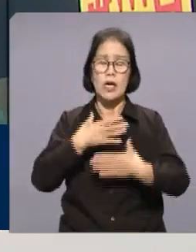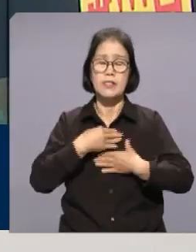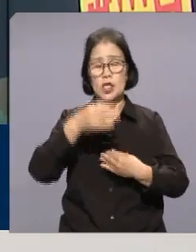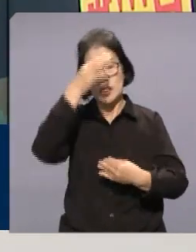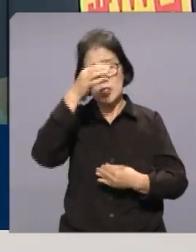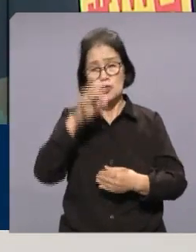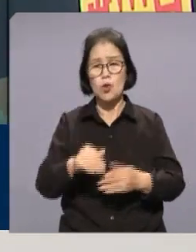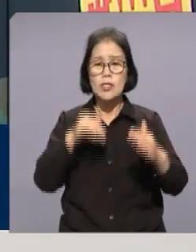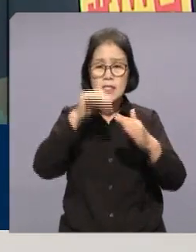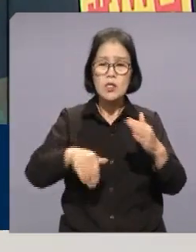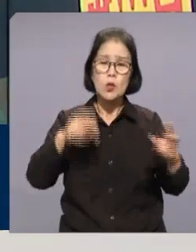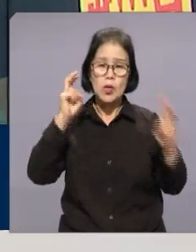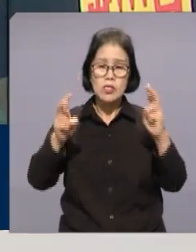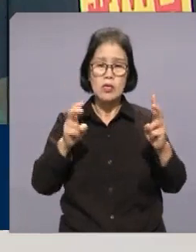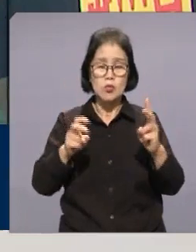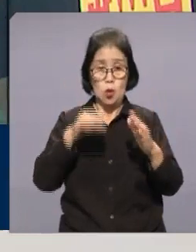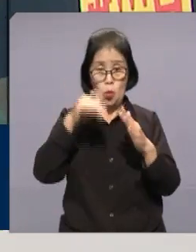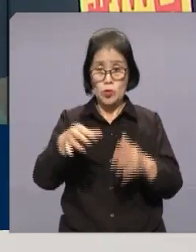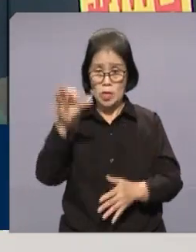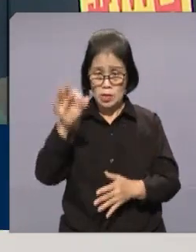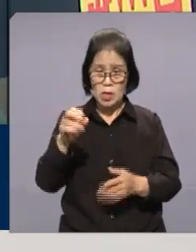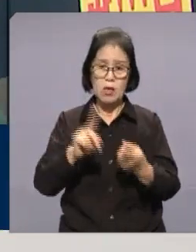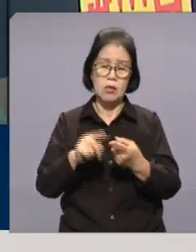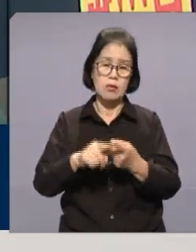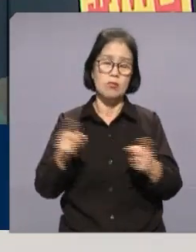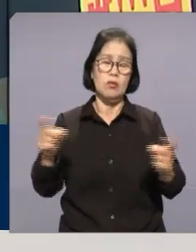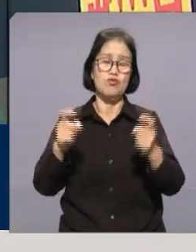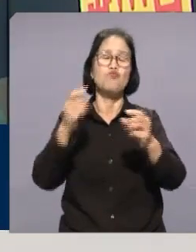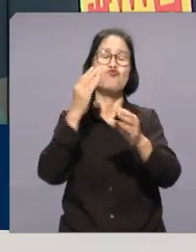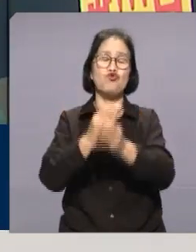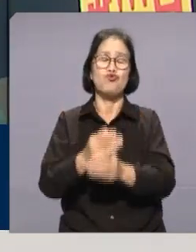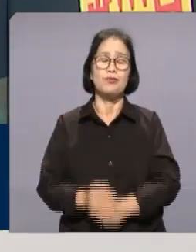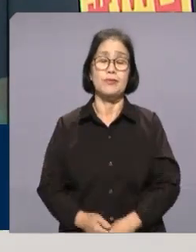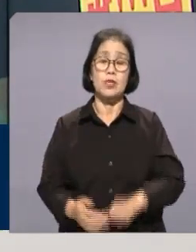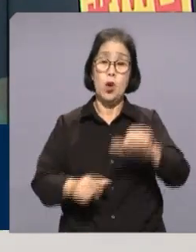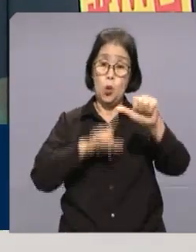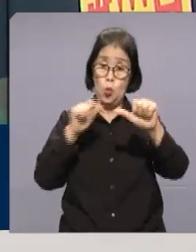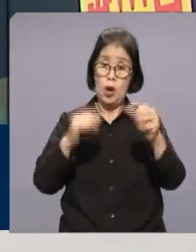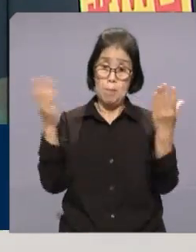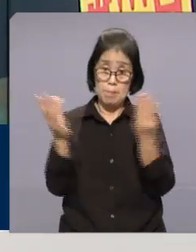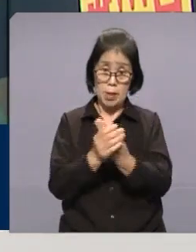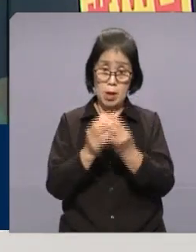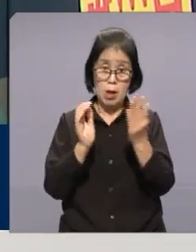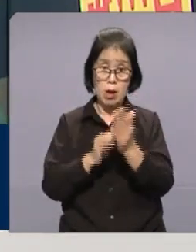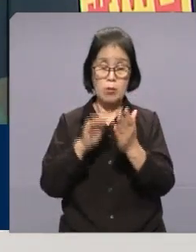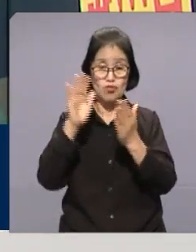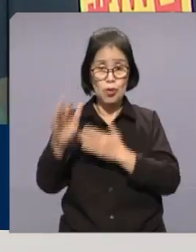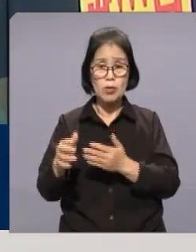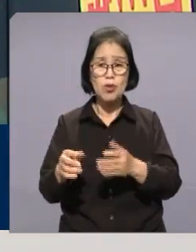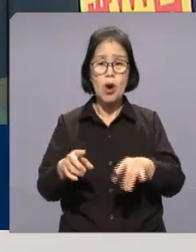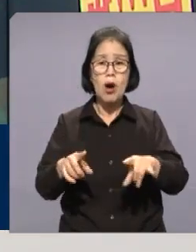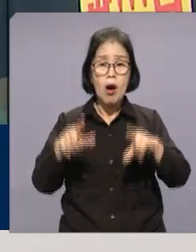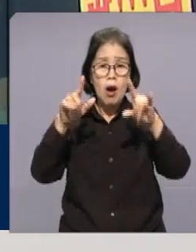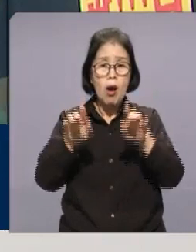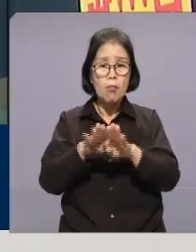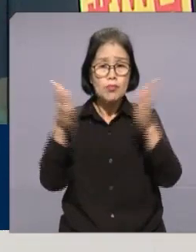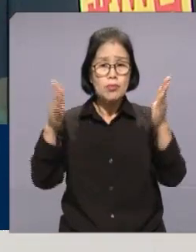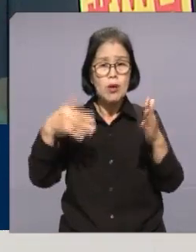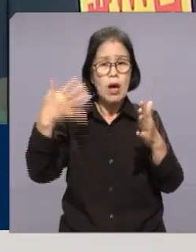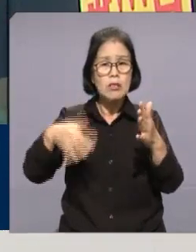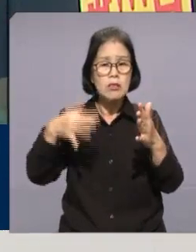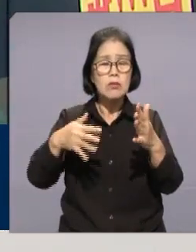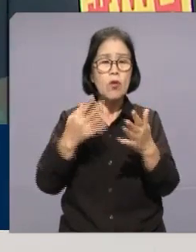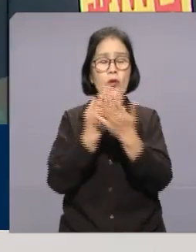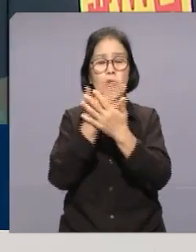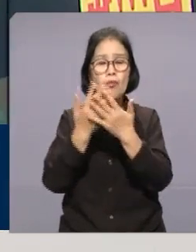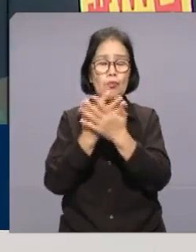항공안전기술원과 시공사 측이 공사 대금을 두고 다툼을 벌이고 있어 지난 5월 준공된 시험 비행장이 언제쯤 문을 열지 예상조차